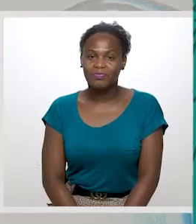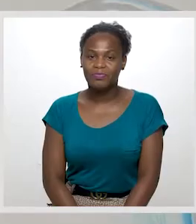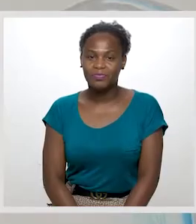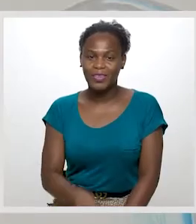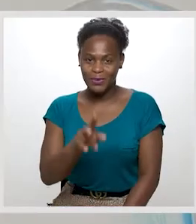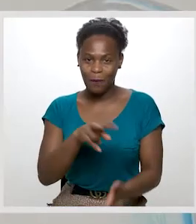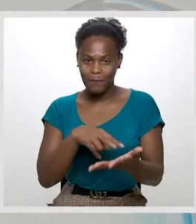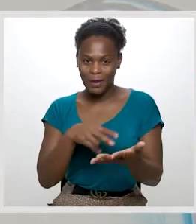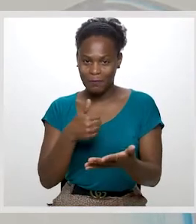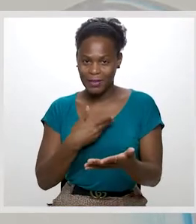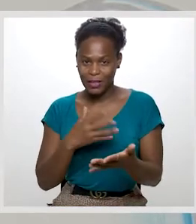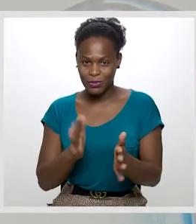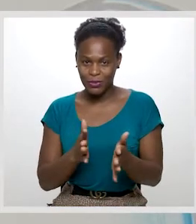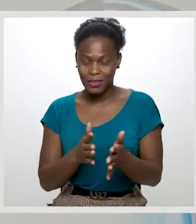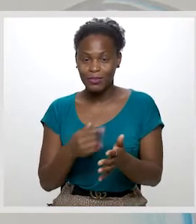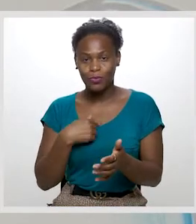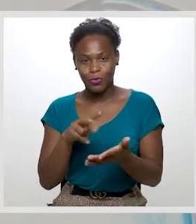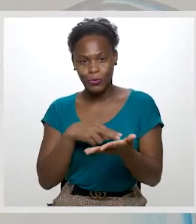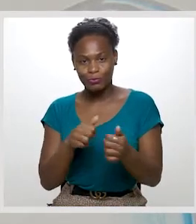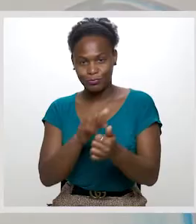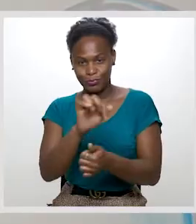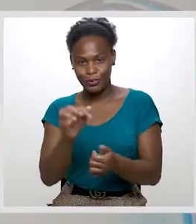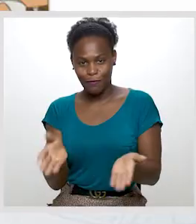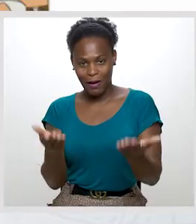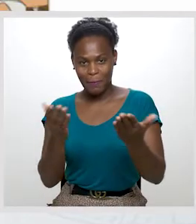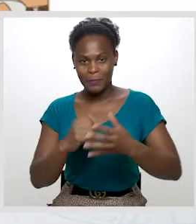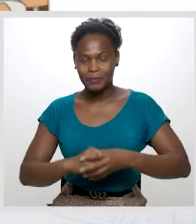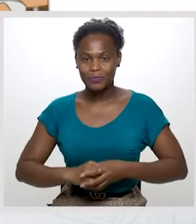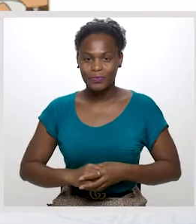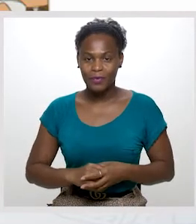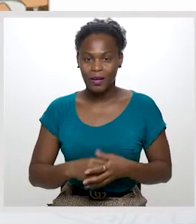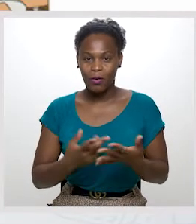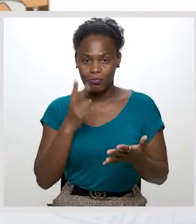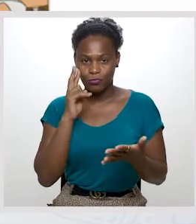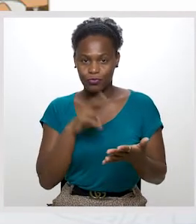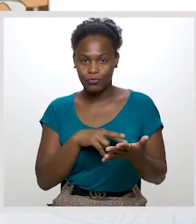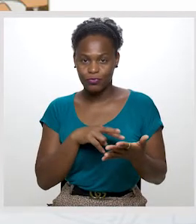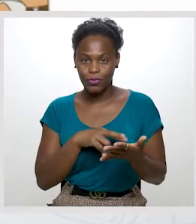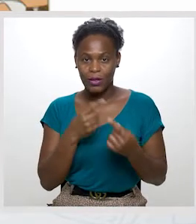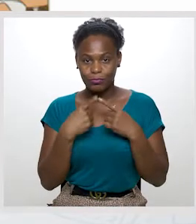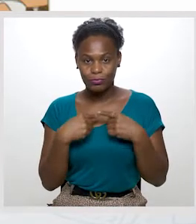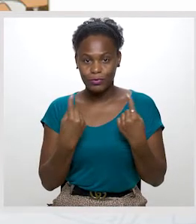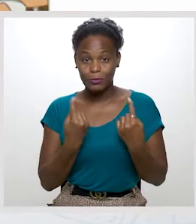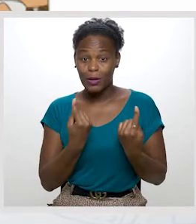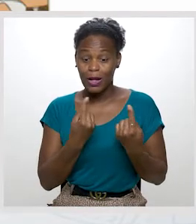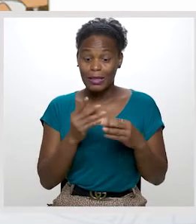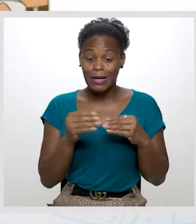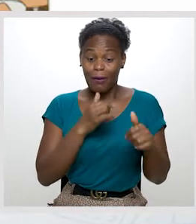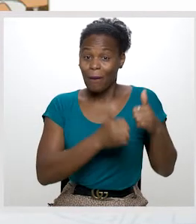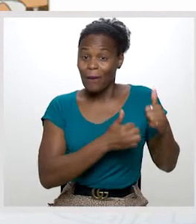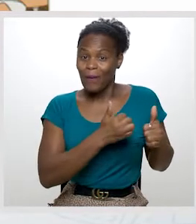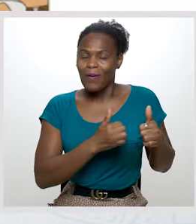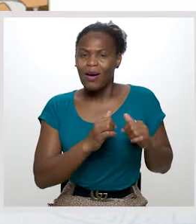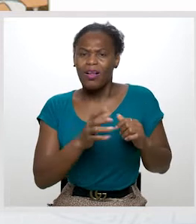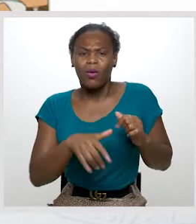Tu as lu la BD? Je vais lire avec toi. On y va. Et regardez, une annonce pour un jeu concours. Et